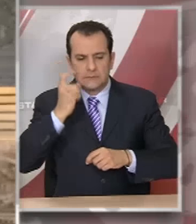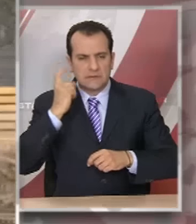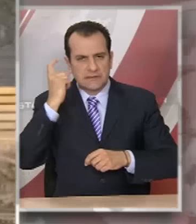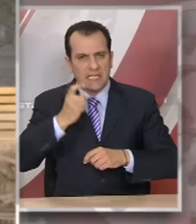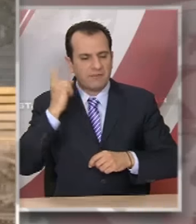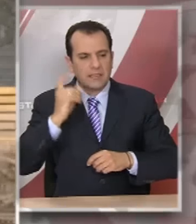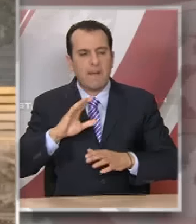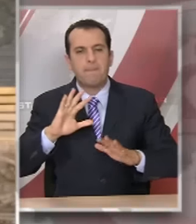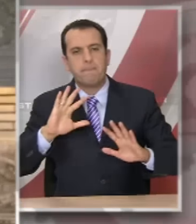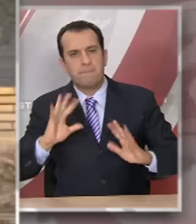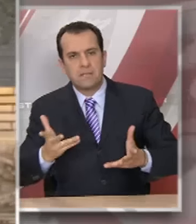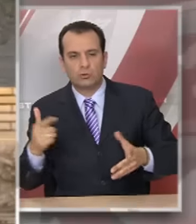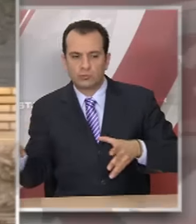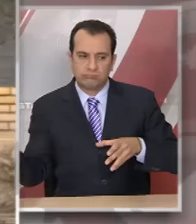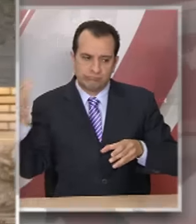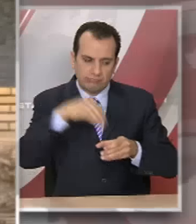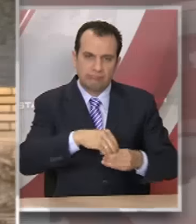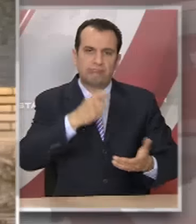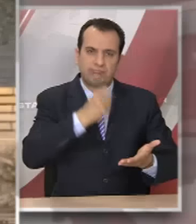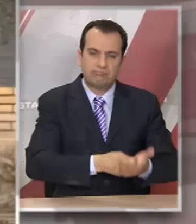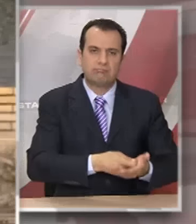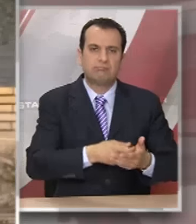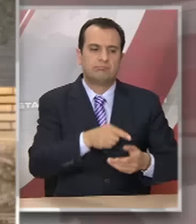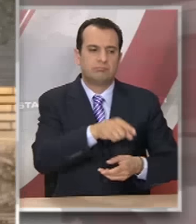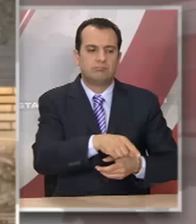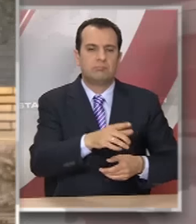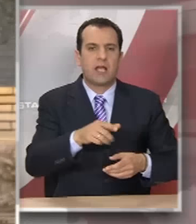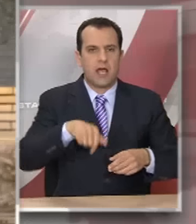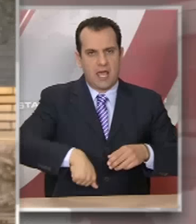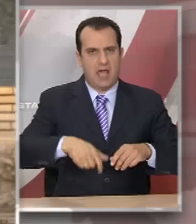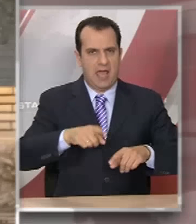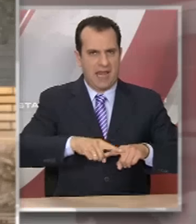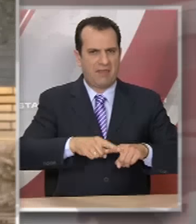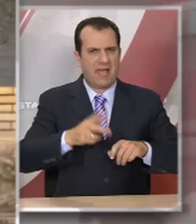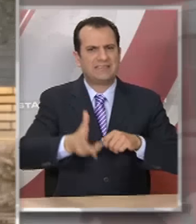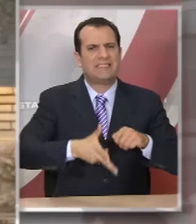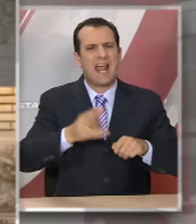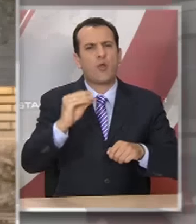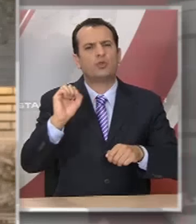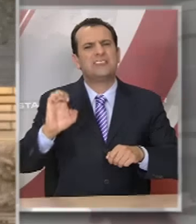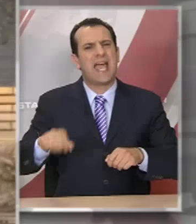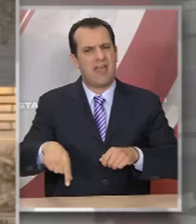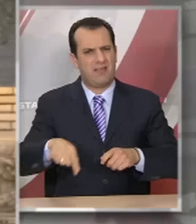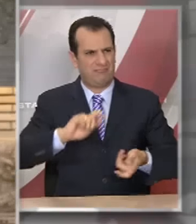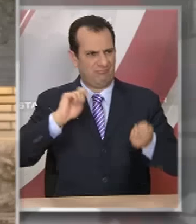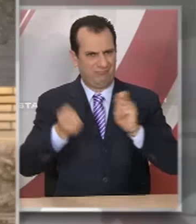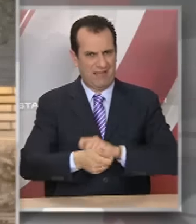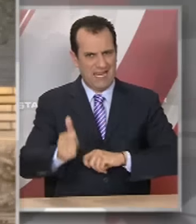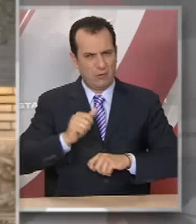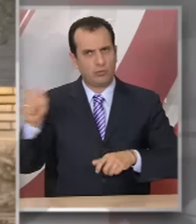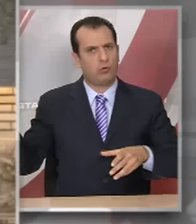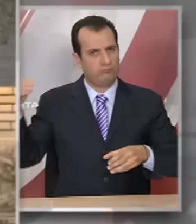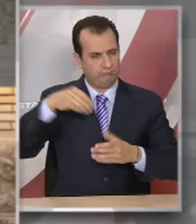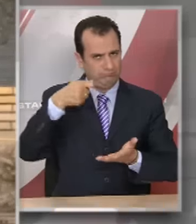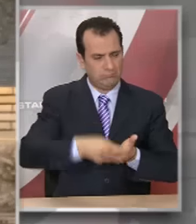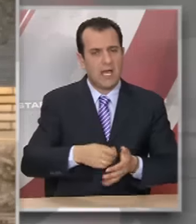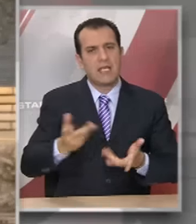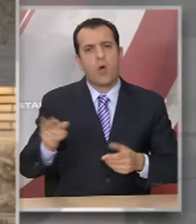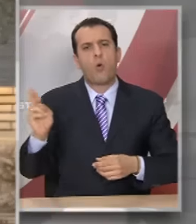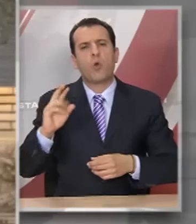ενδεχόμενο να συμμετάσχει στην ιδιωτικοποίηση της εταιρείας Τρένοσε και της εταιρείας Ρόσκο